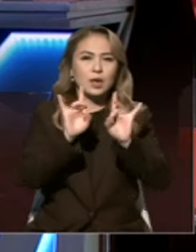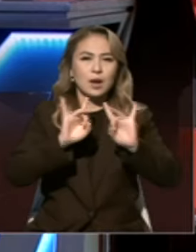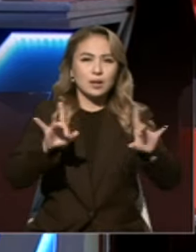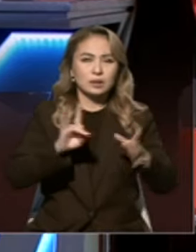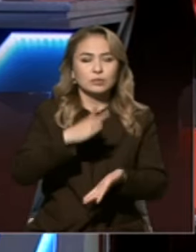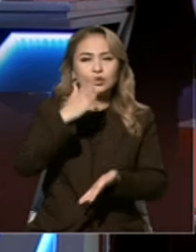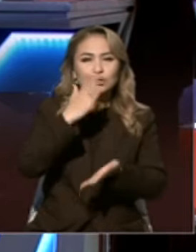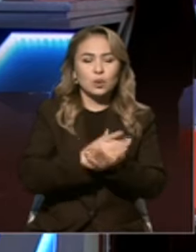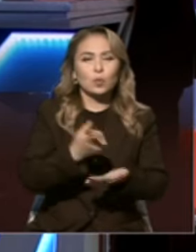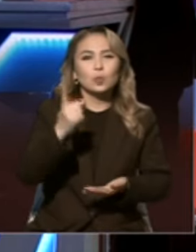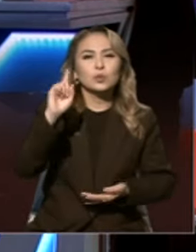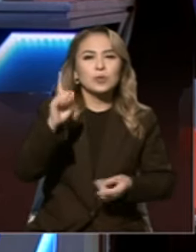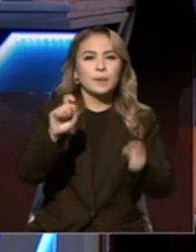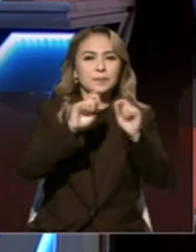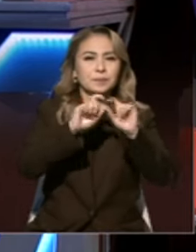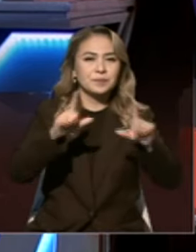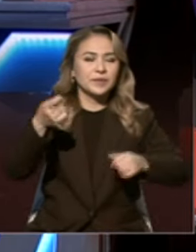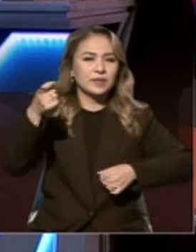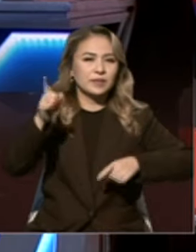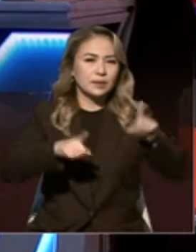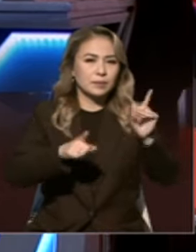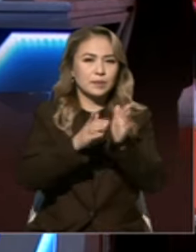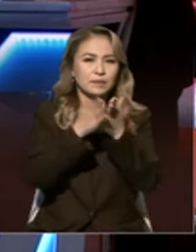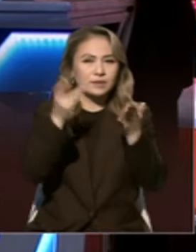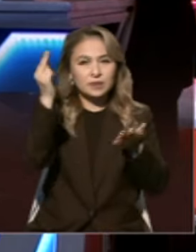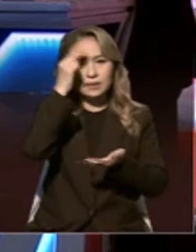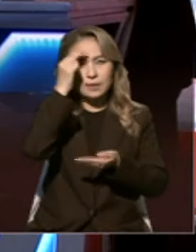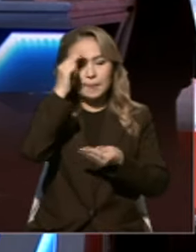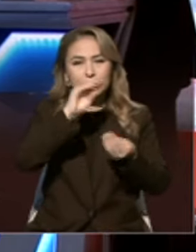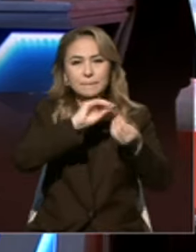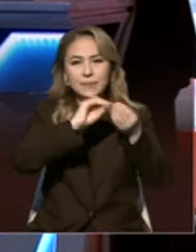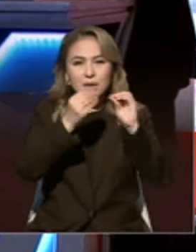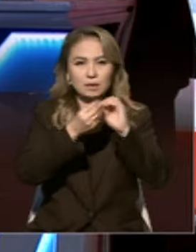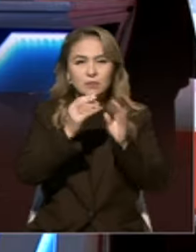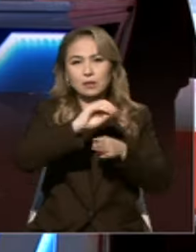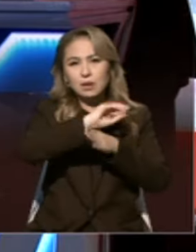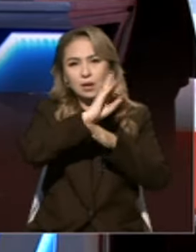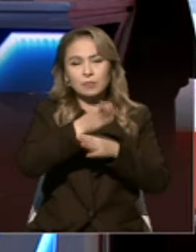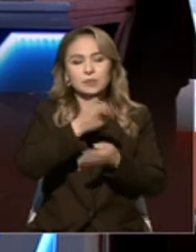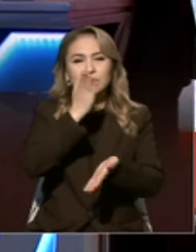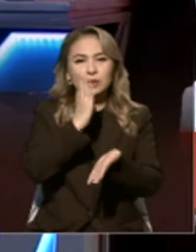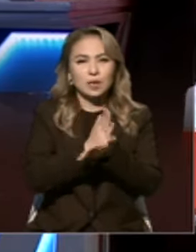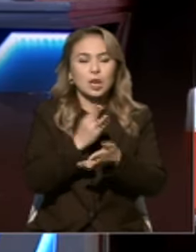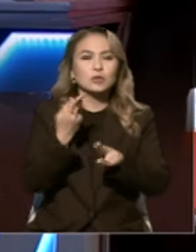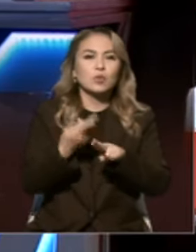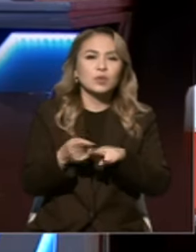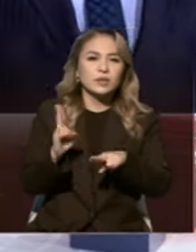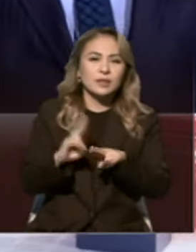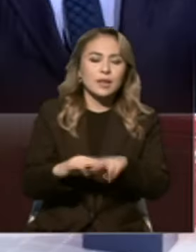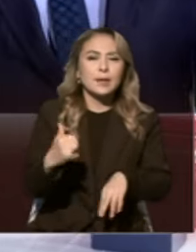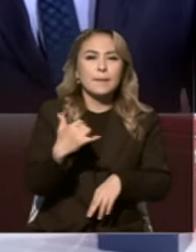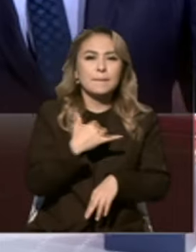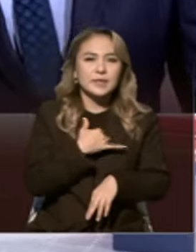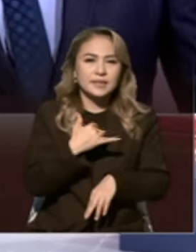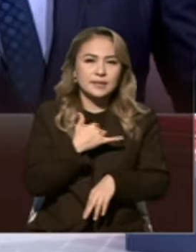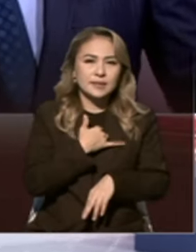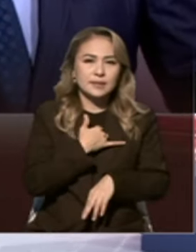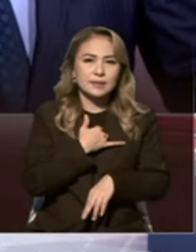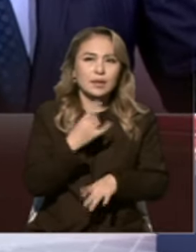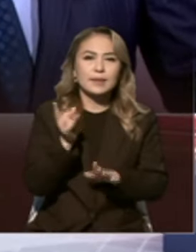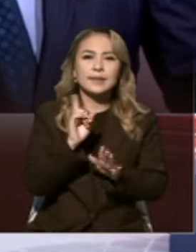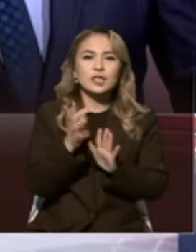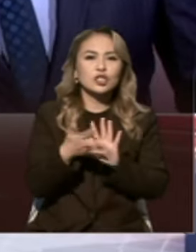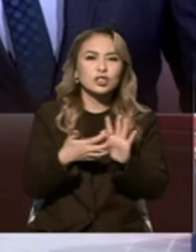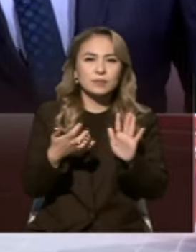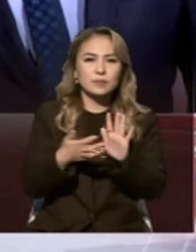Өйткені мектепте кейбір пәндерге байланысты бұл мәселелер қамтылған. Сондықтан да бізде не